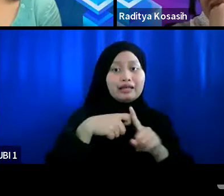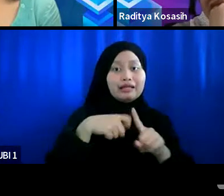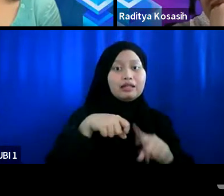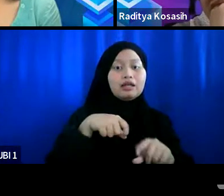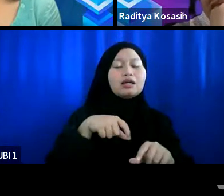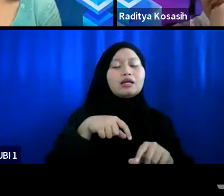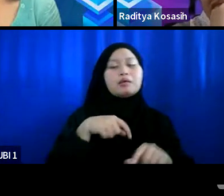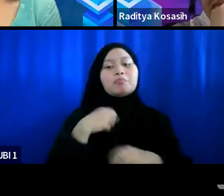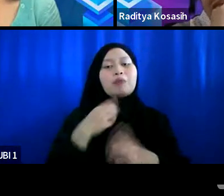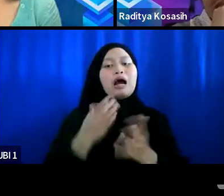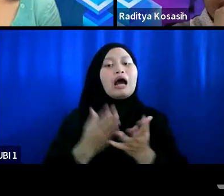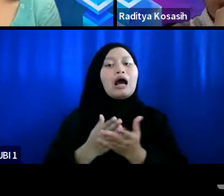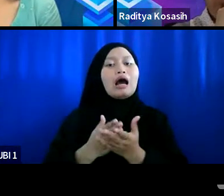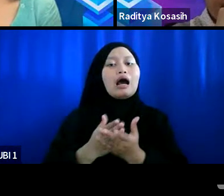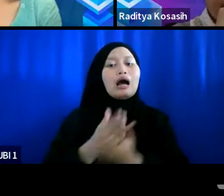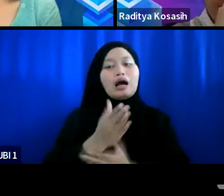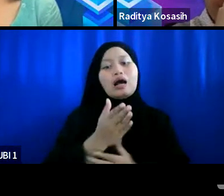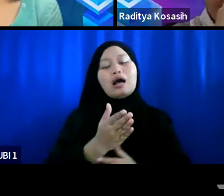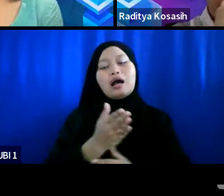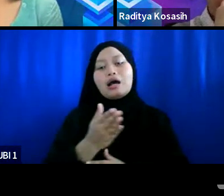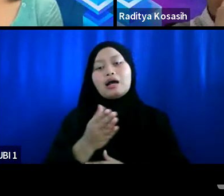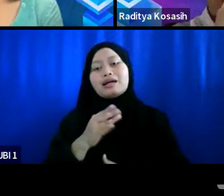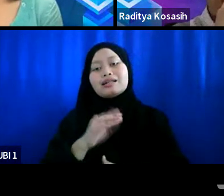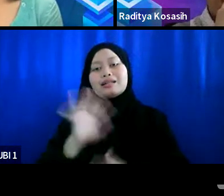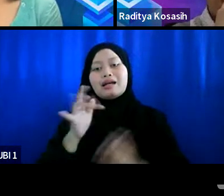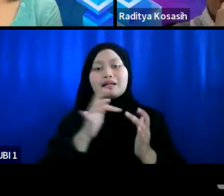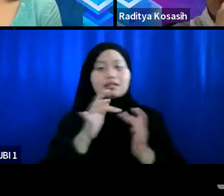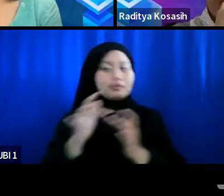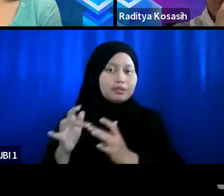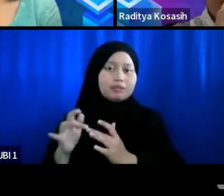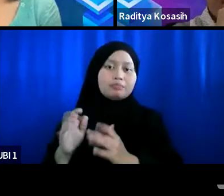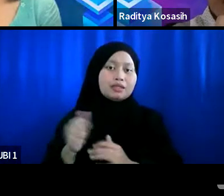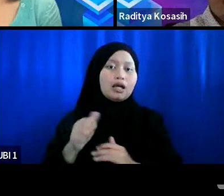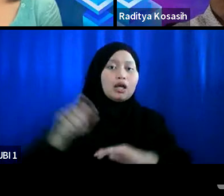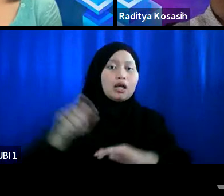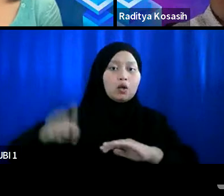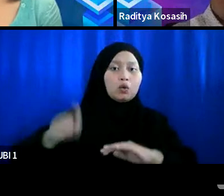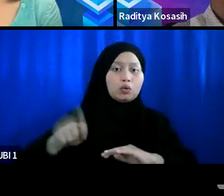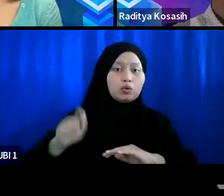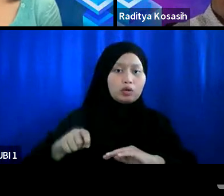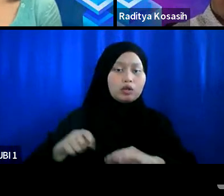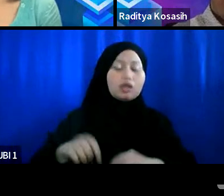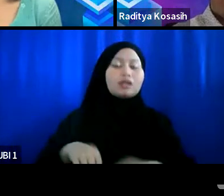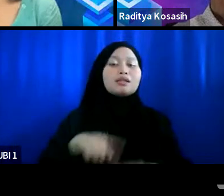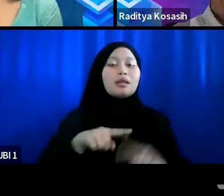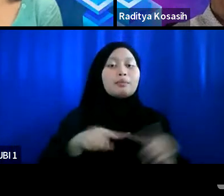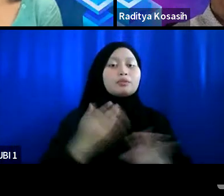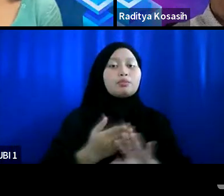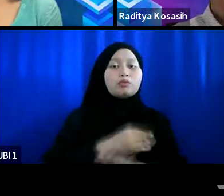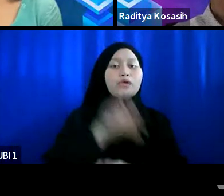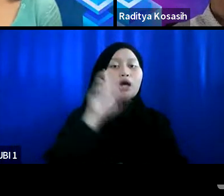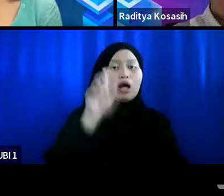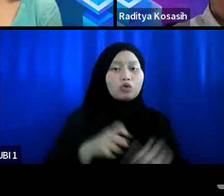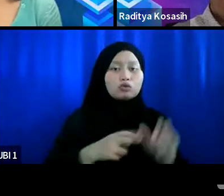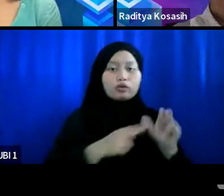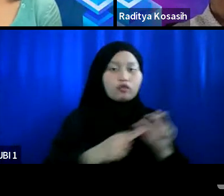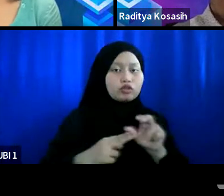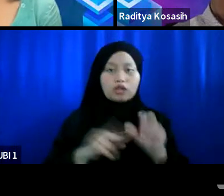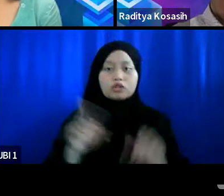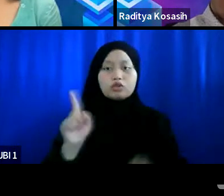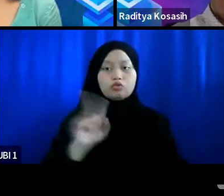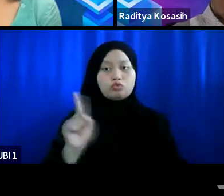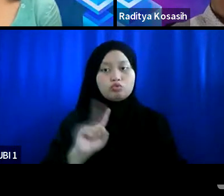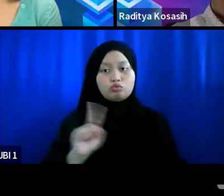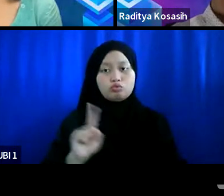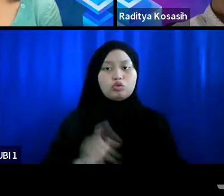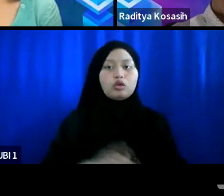kompasnya ilegal ini bisa dilaporkan ke polisi tapi 36 perut satu tegas Iya nggak bisa serta-merta itu tidak